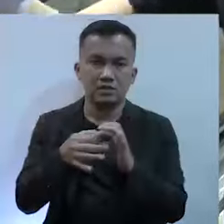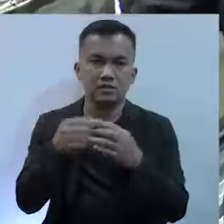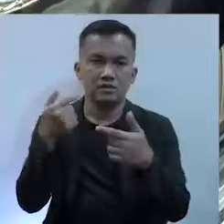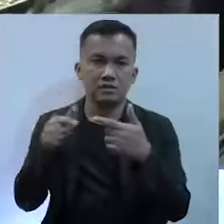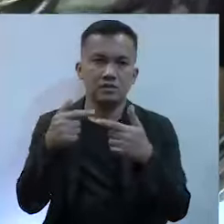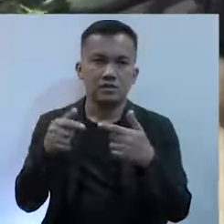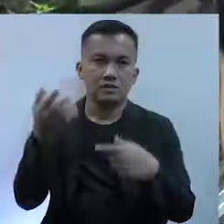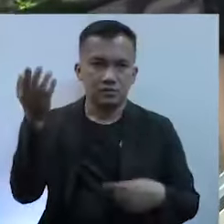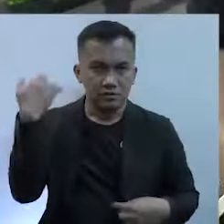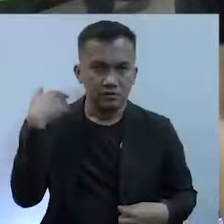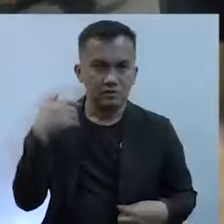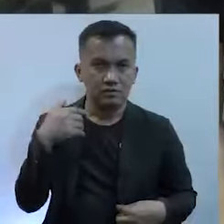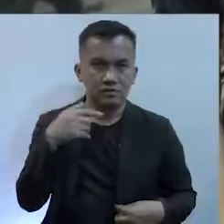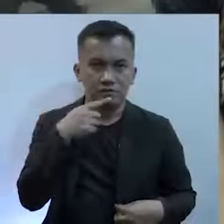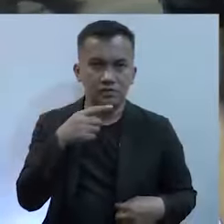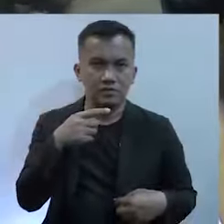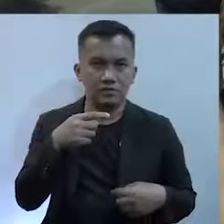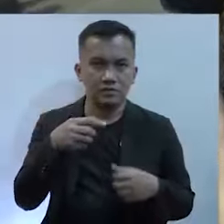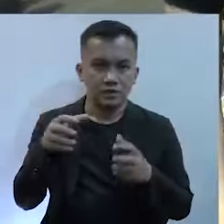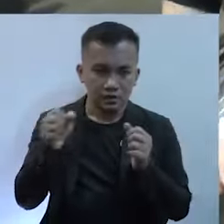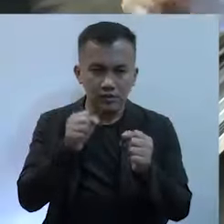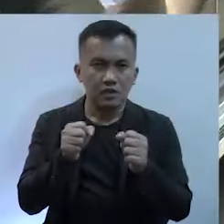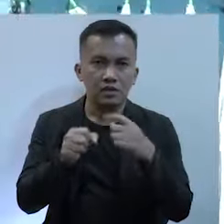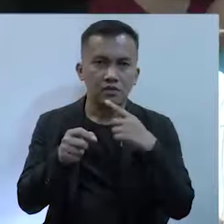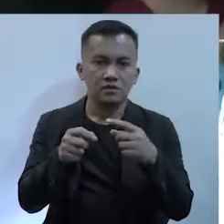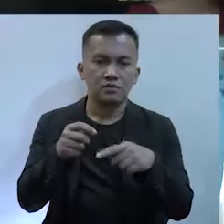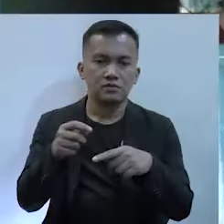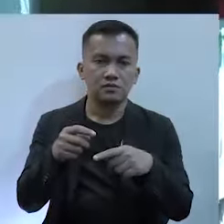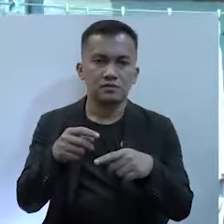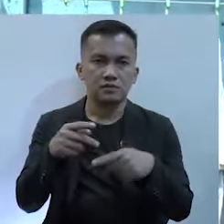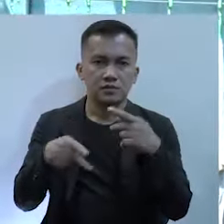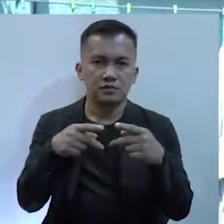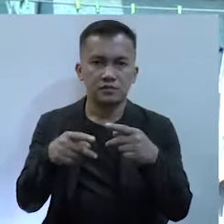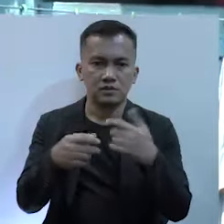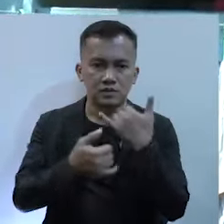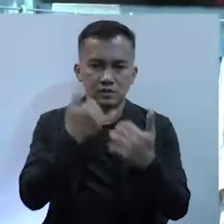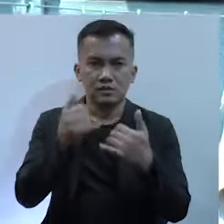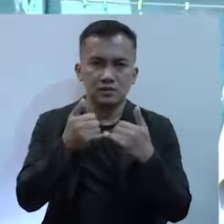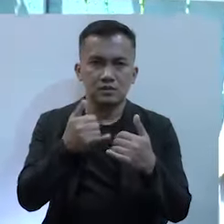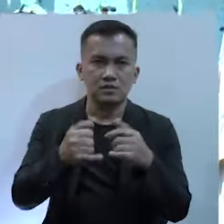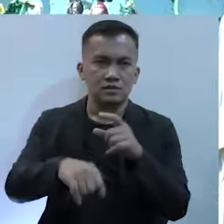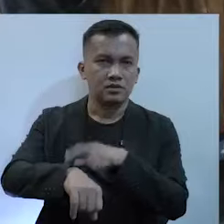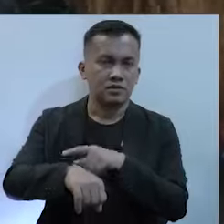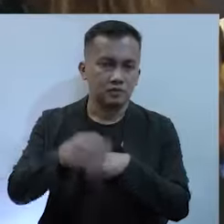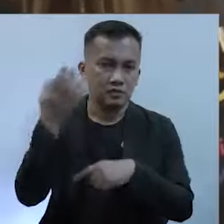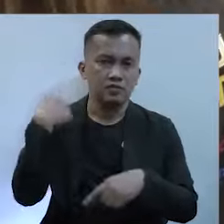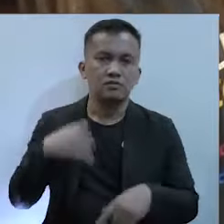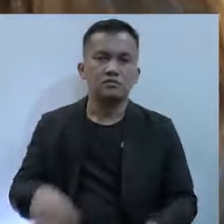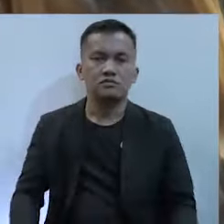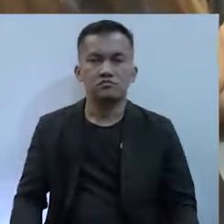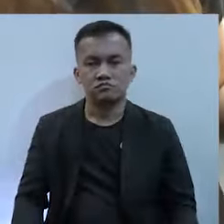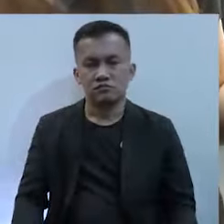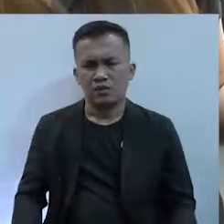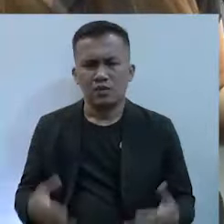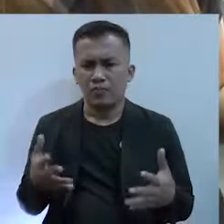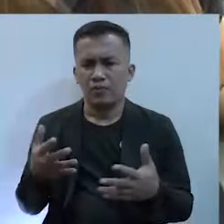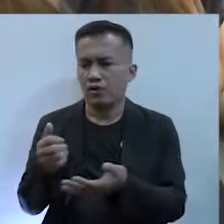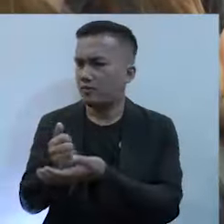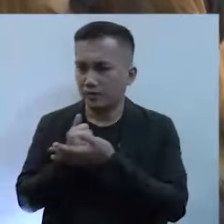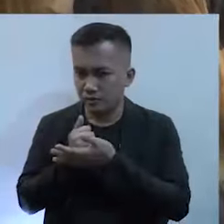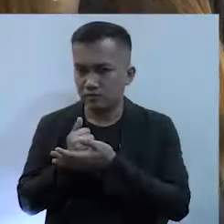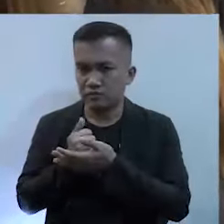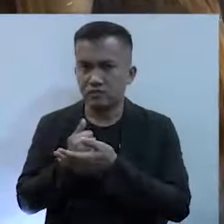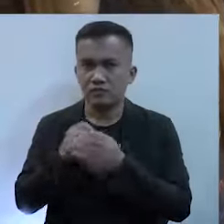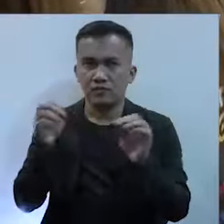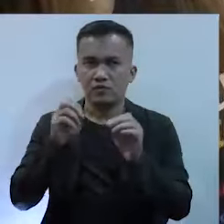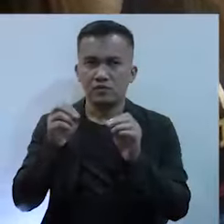nila talaga yung gate nung time na yun eh. So habang sinasaktan ka, nakikita ka ng mga tao? Opo, nagsisigawan lang po sila nung time na yun. Wala po